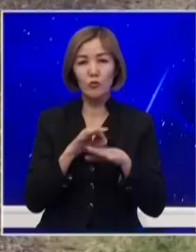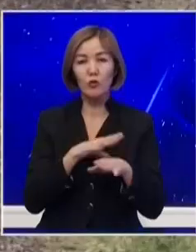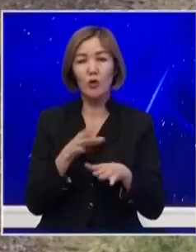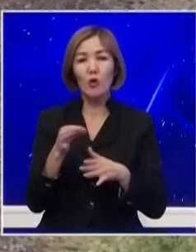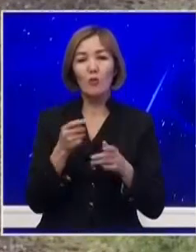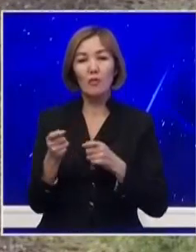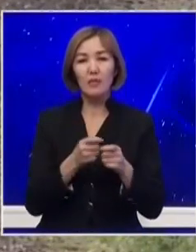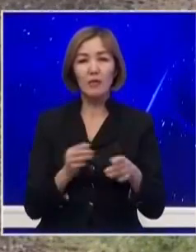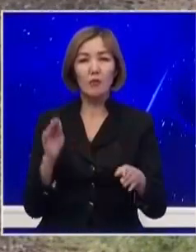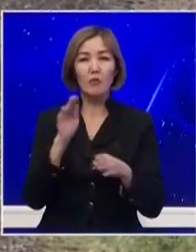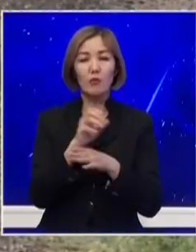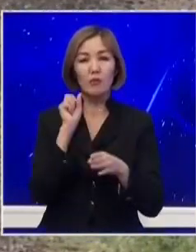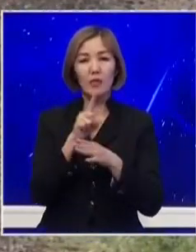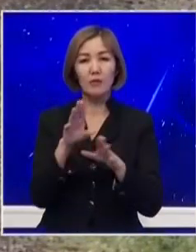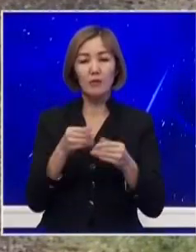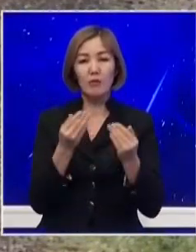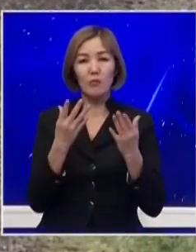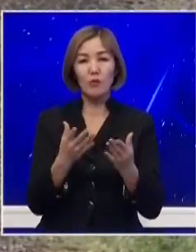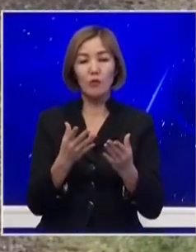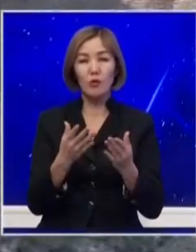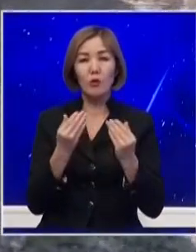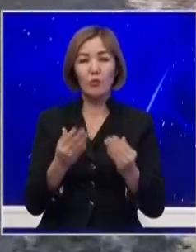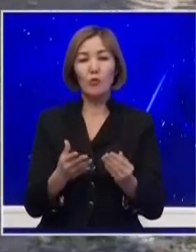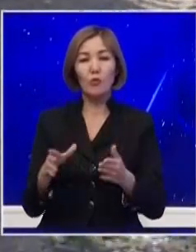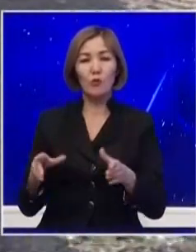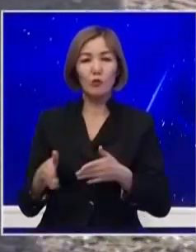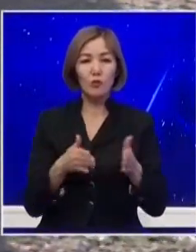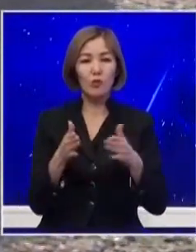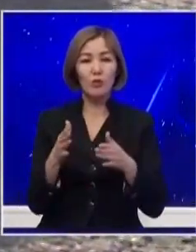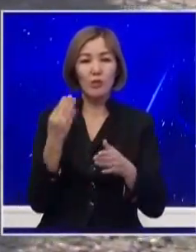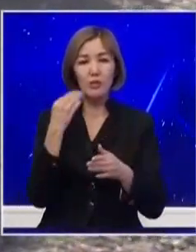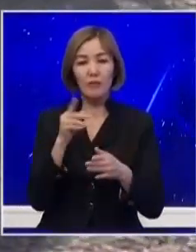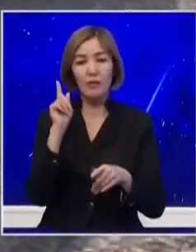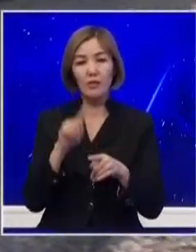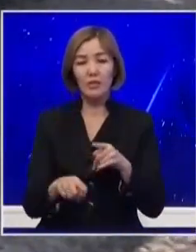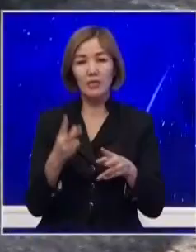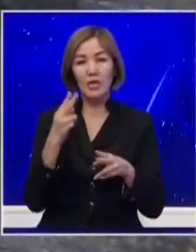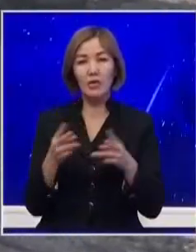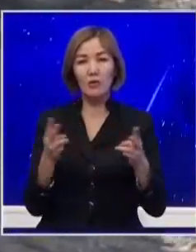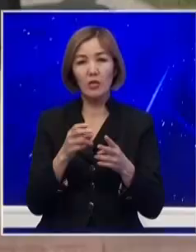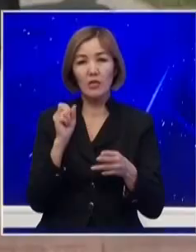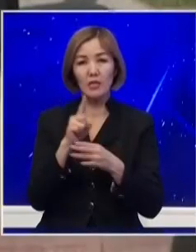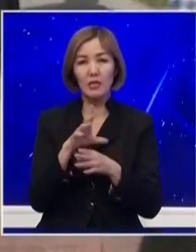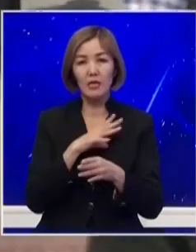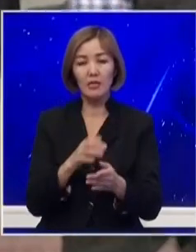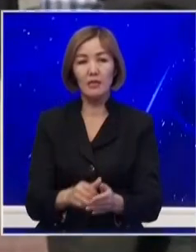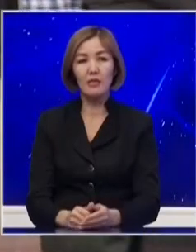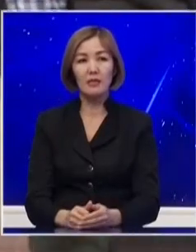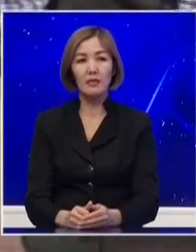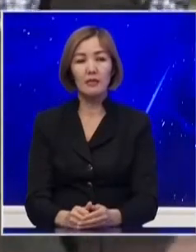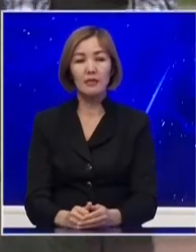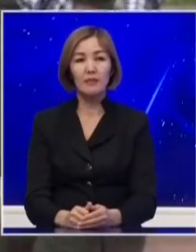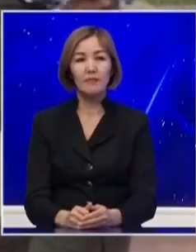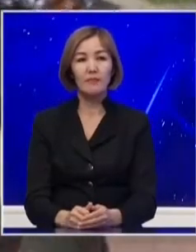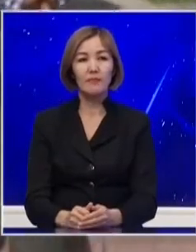Облыс әкімі қосымша тапсырма беріп, бүгінде төселініп жатқан жолдың сапалы әрі жылдам аяқтау керек екенін айтты.